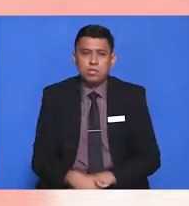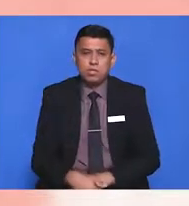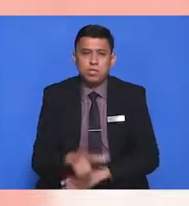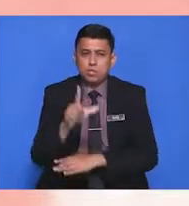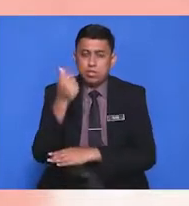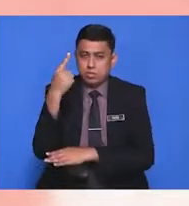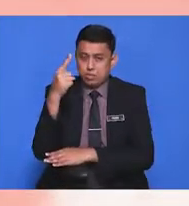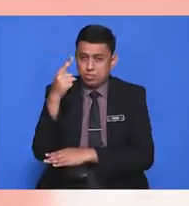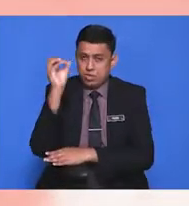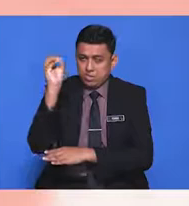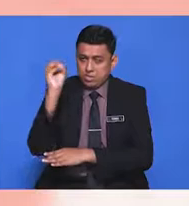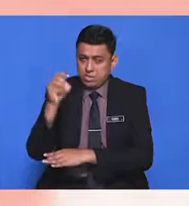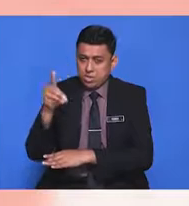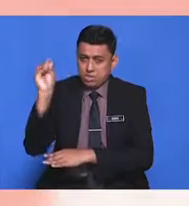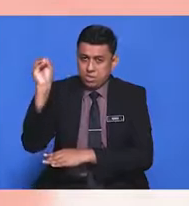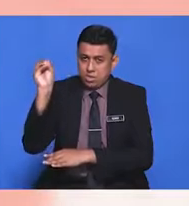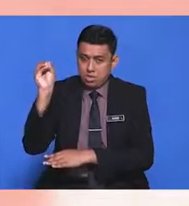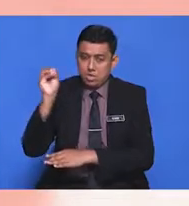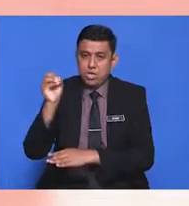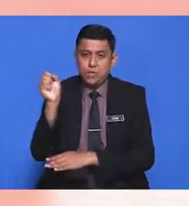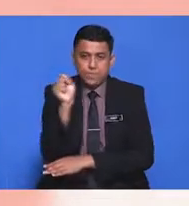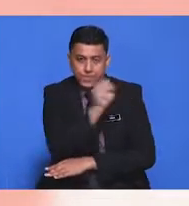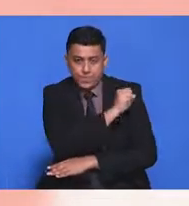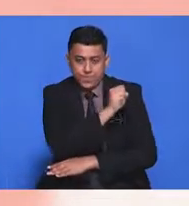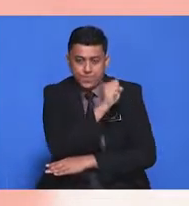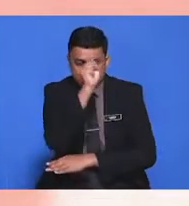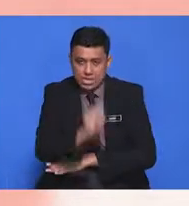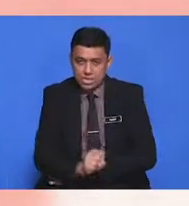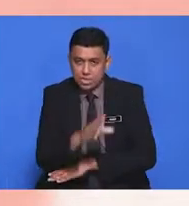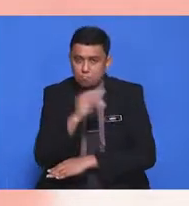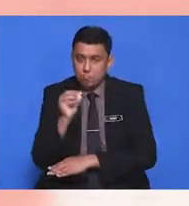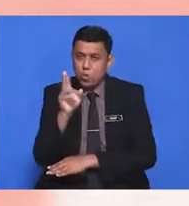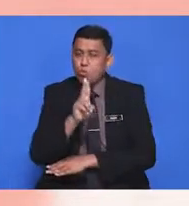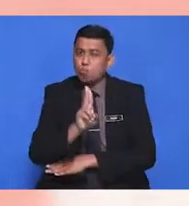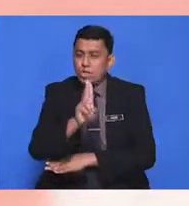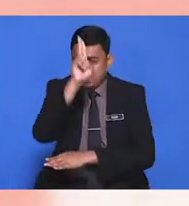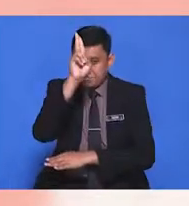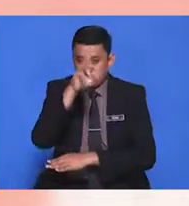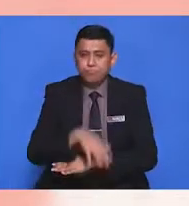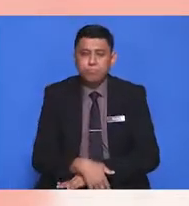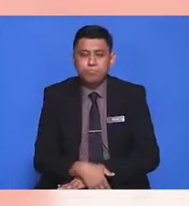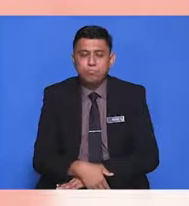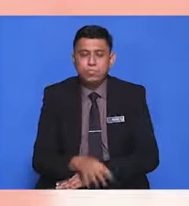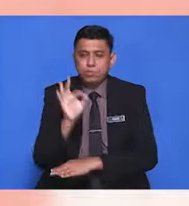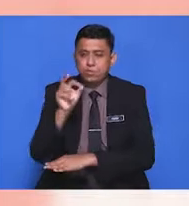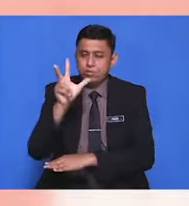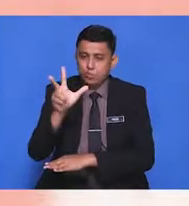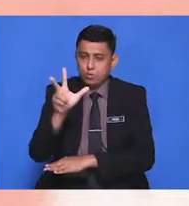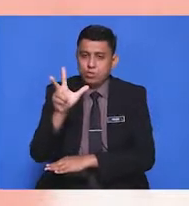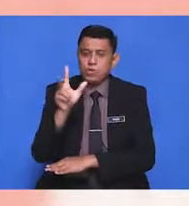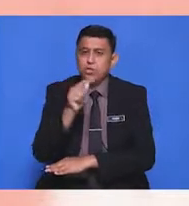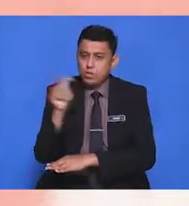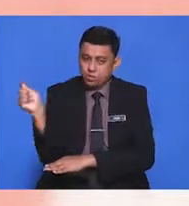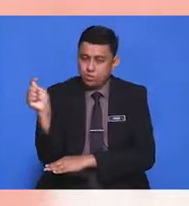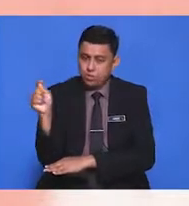latitud 11 darjah selatan hingga 28 darjah utara dan longitud 93 darjah timur